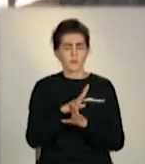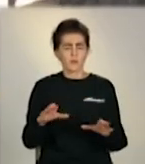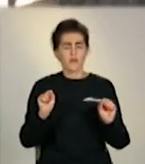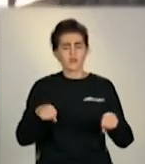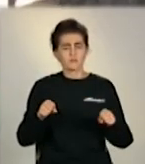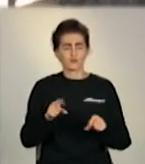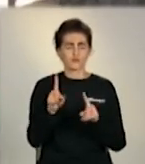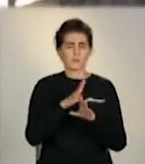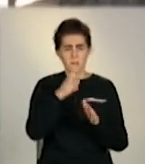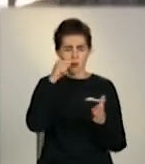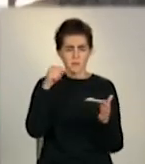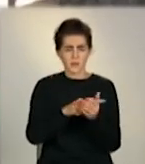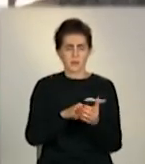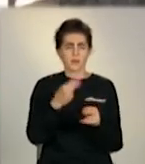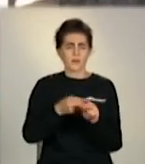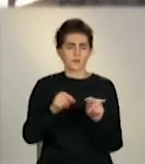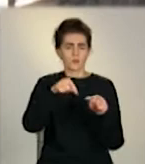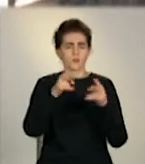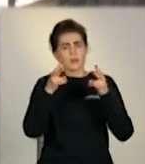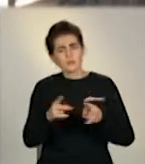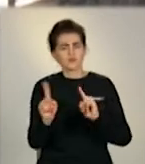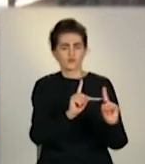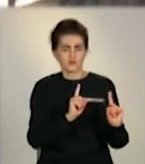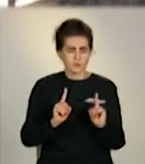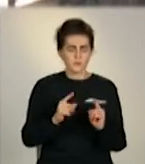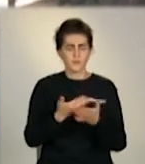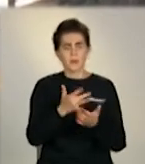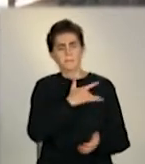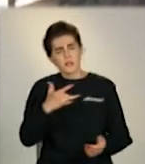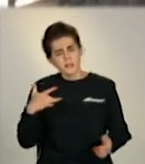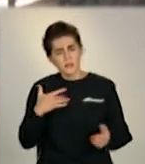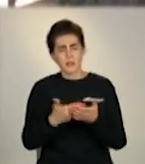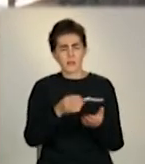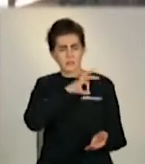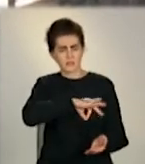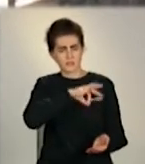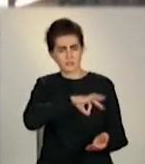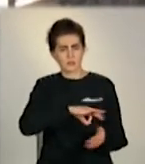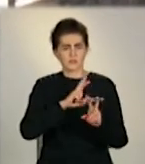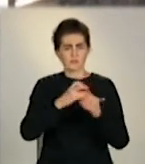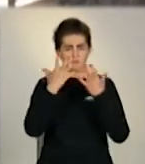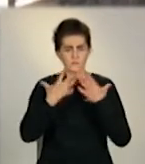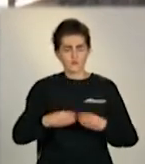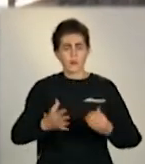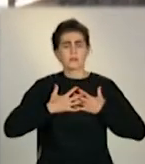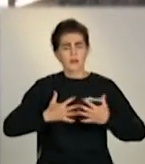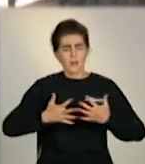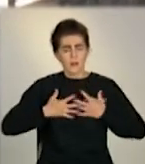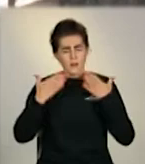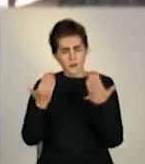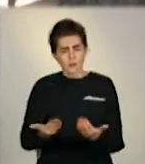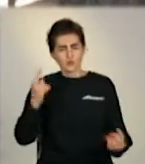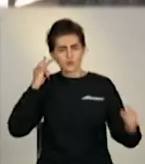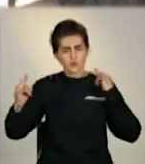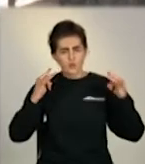можливості попасти в цей щит, допустим. Запыленность – это применение СИЗ органов дыхания, шум –